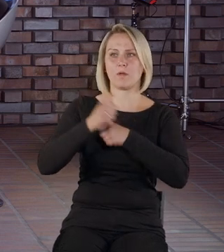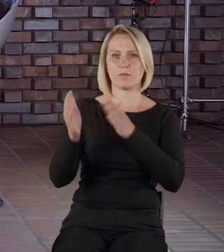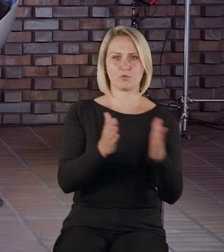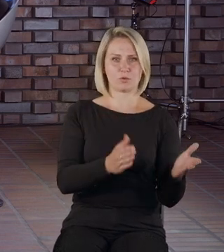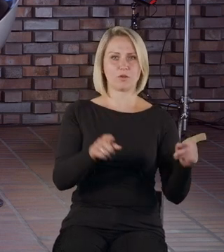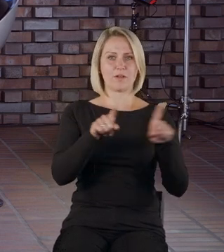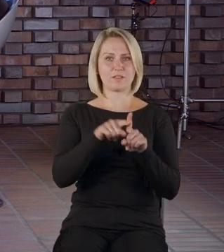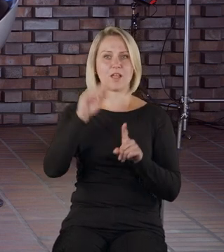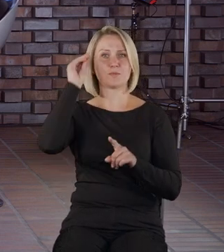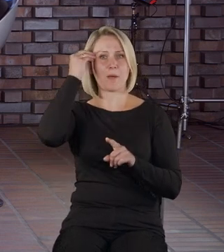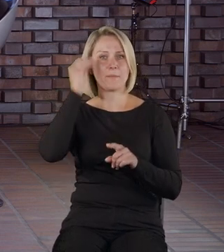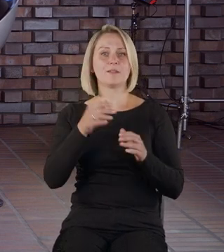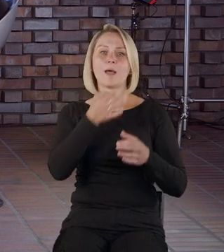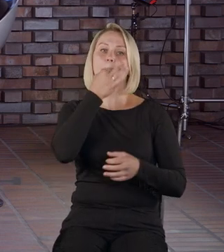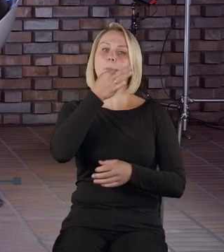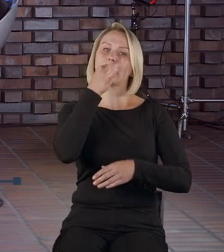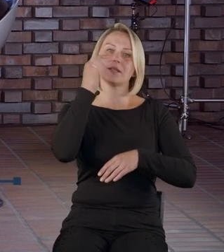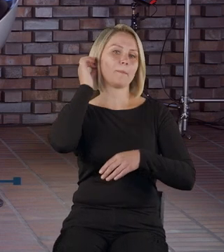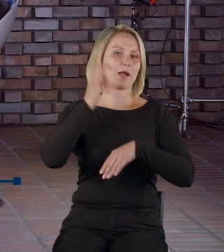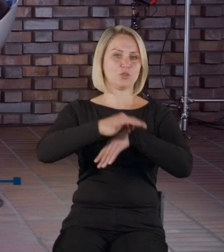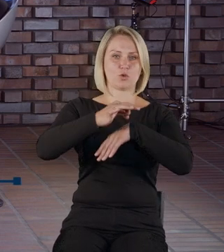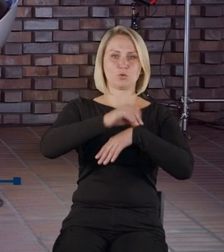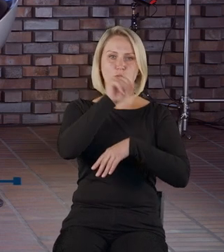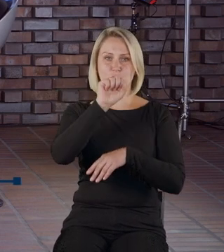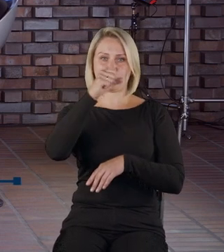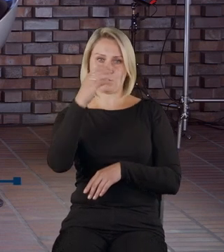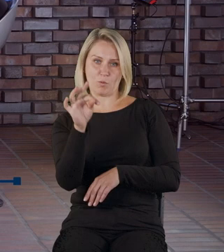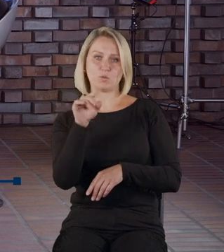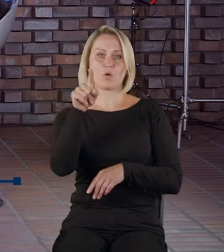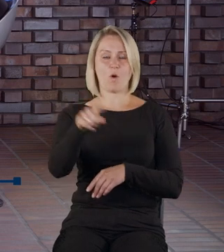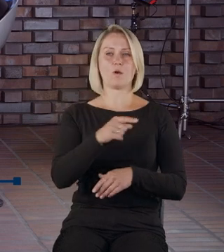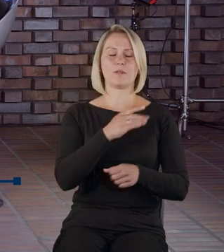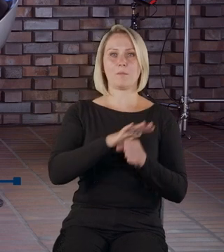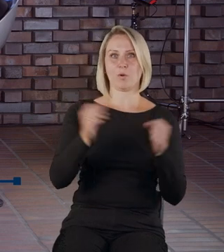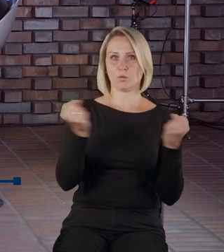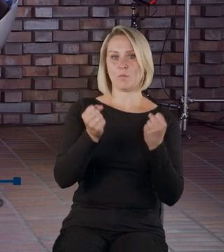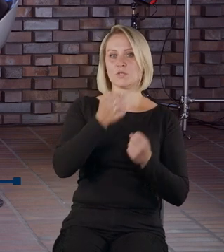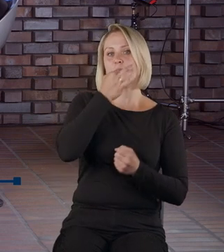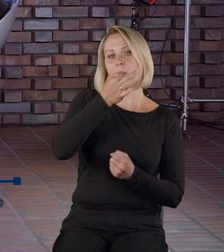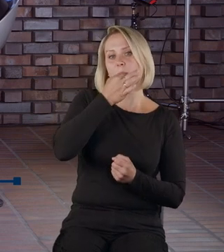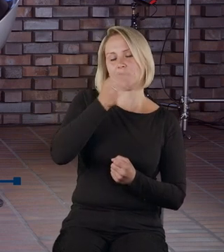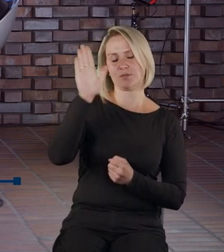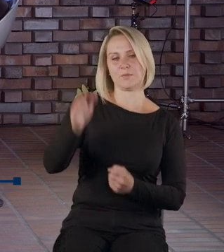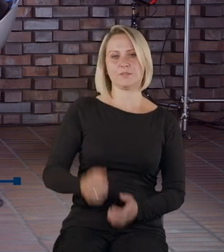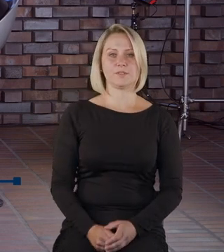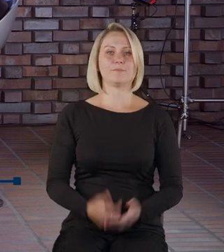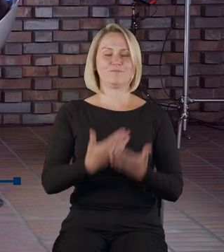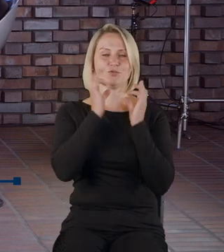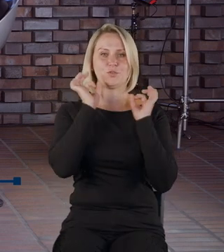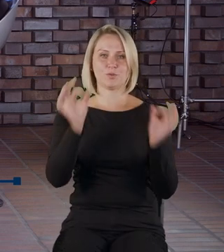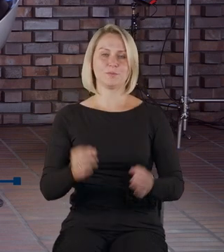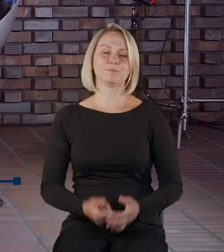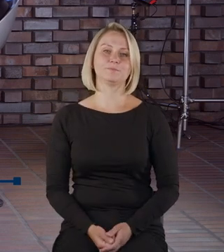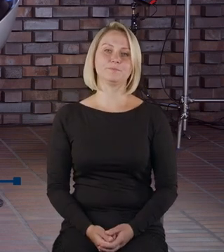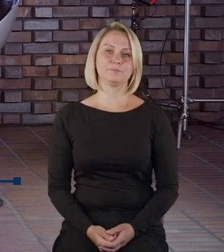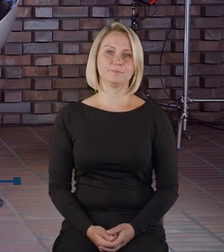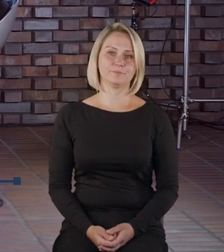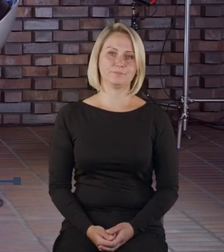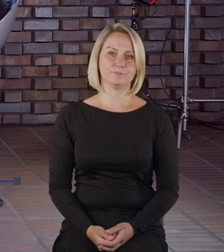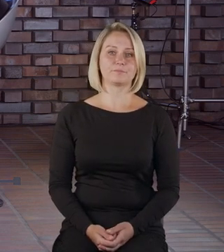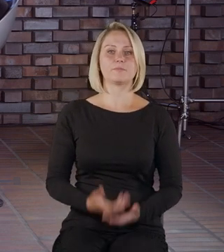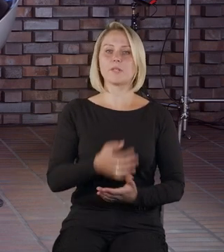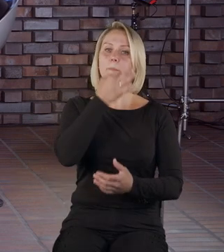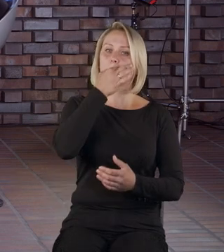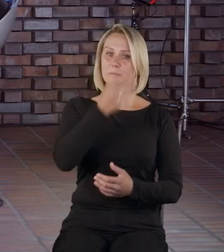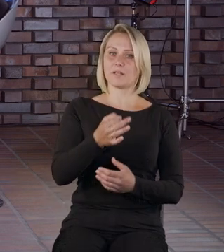pamiętać, zapytam panią dr Agatę Zygmunt, pełnomocnika rektora do spraw rekrutacji. Dzień dobry. Dzień dobry państwu. Pani doktor,